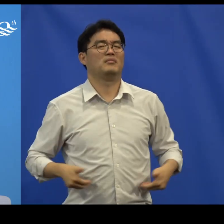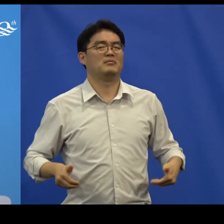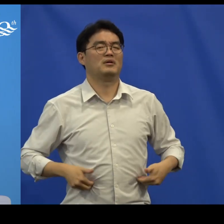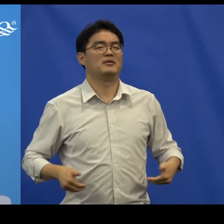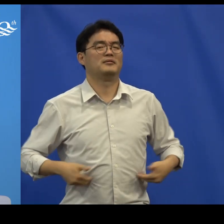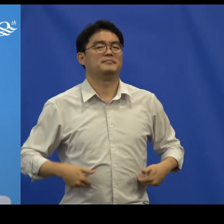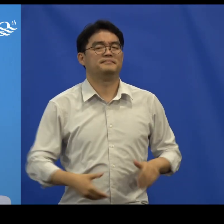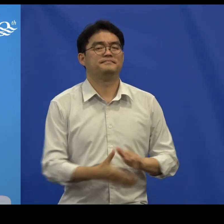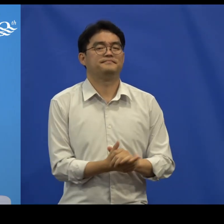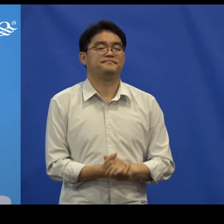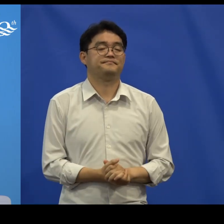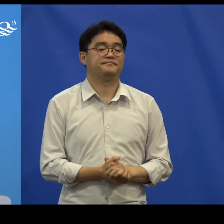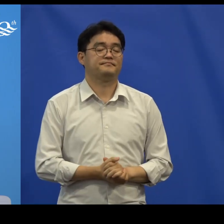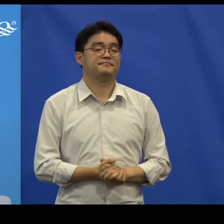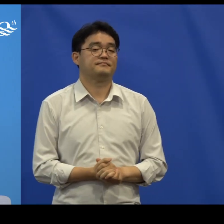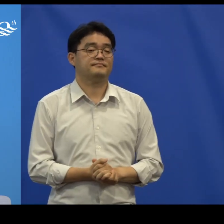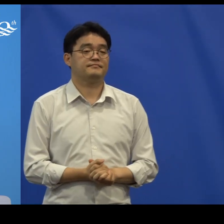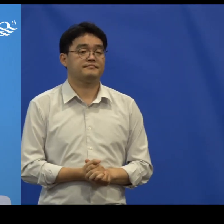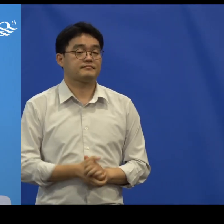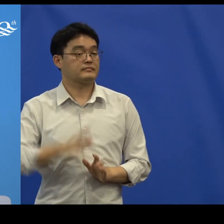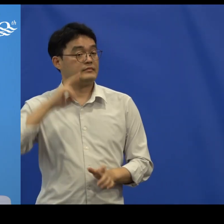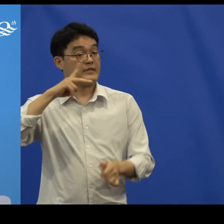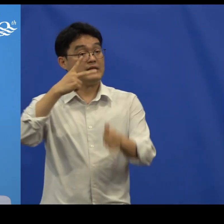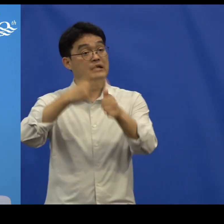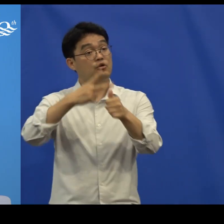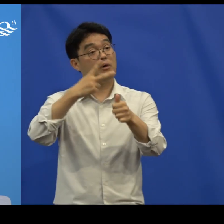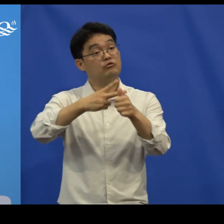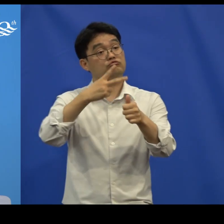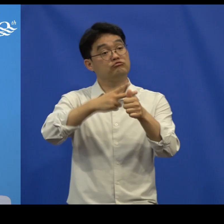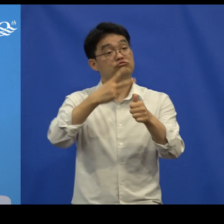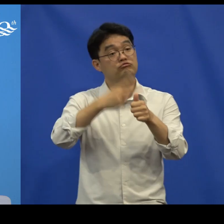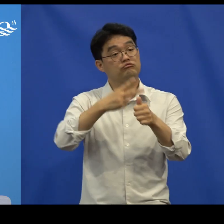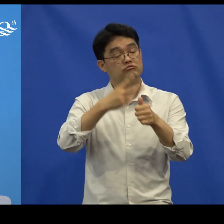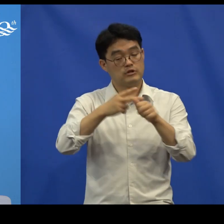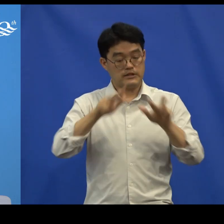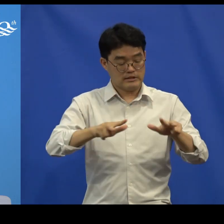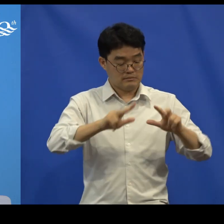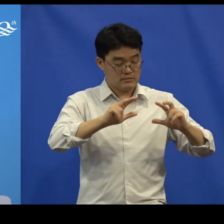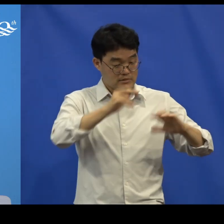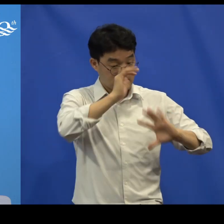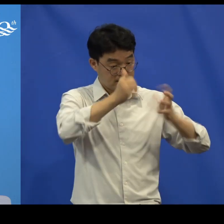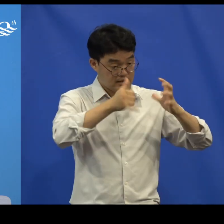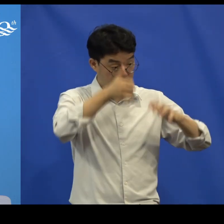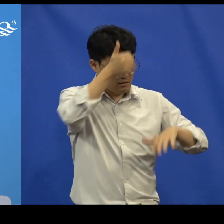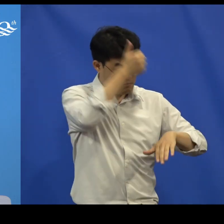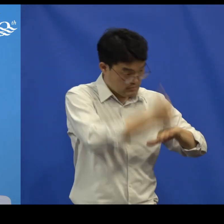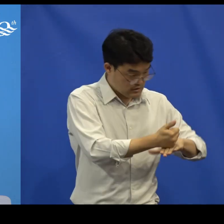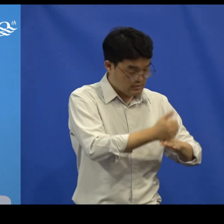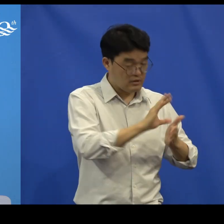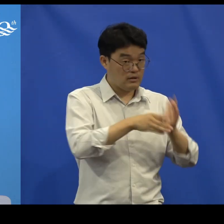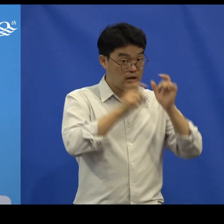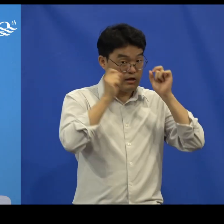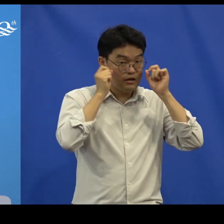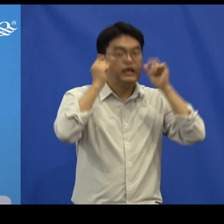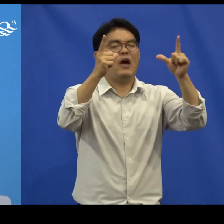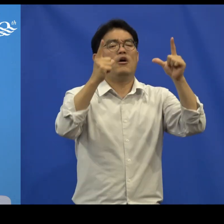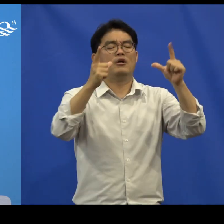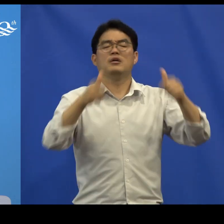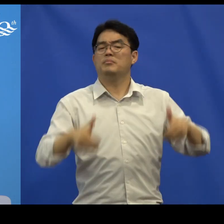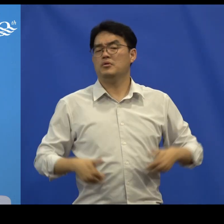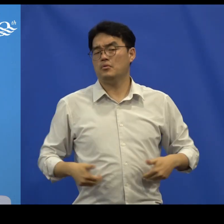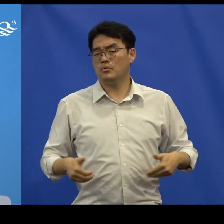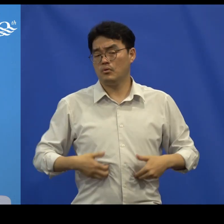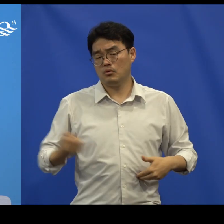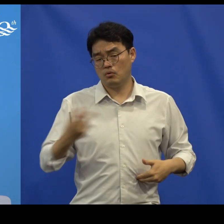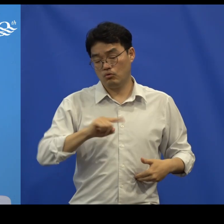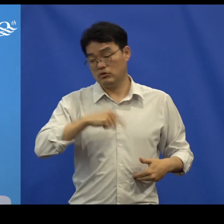예. 자, 바울은 이런 종말의 시대에 깨어있는 신앙. 두 번째는 뭐예요? 우리가 어떻게